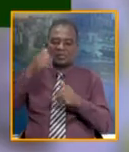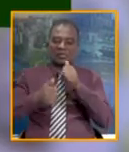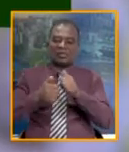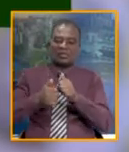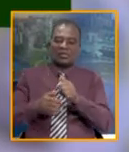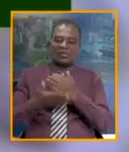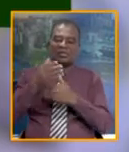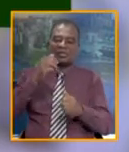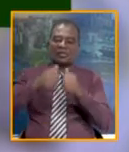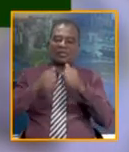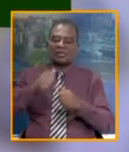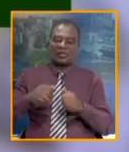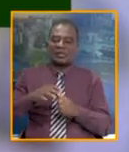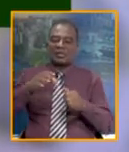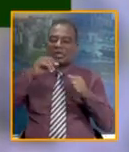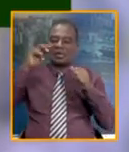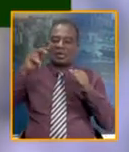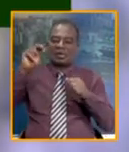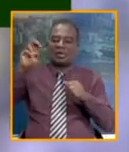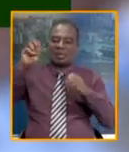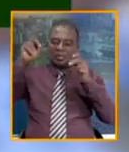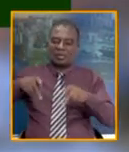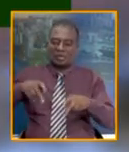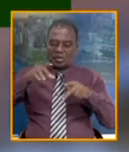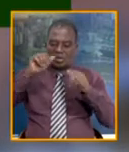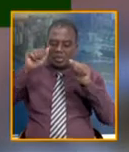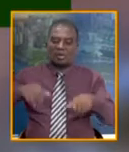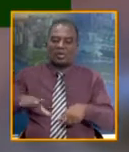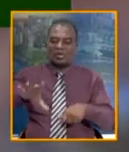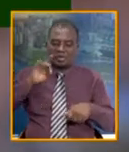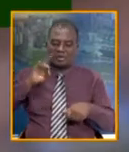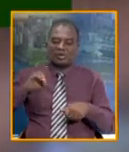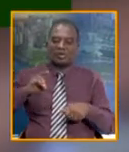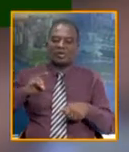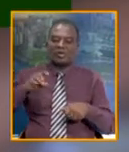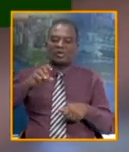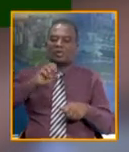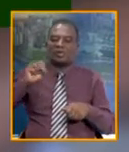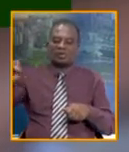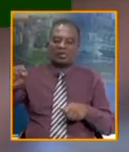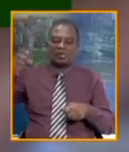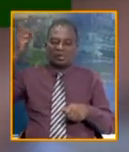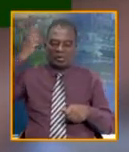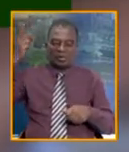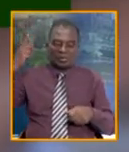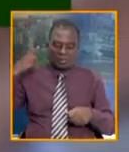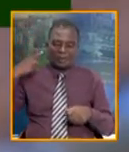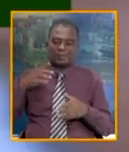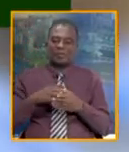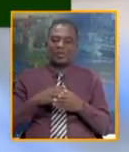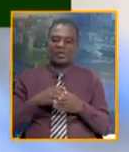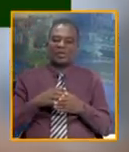souligne le préambule de la Constitution du 8 novembre 2016. L'exercice du droit de vote est donc un droit fondamental inscrit dans